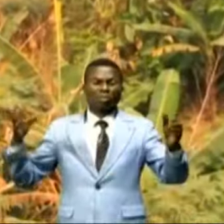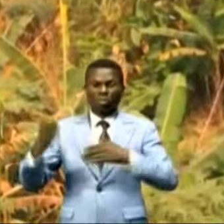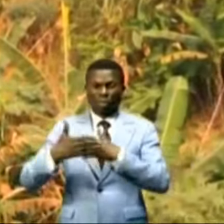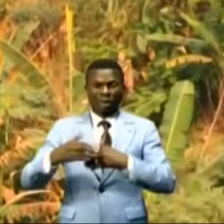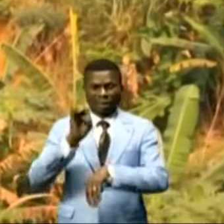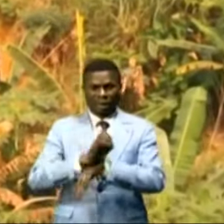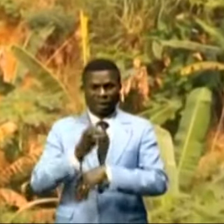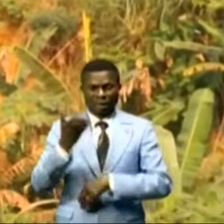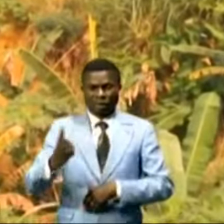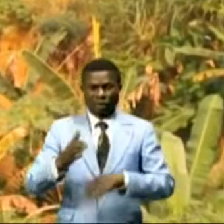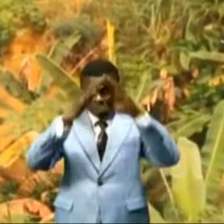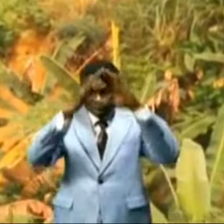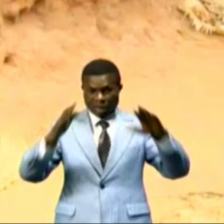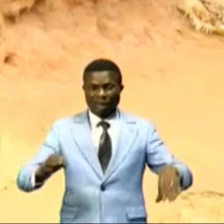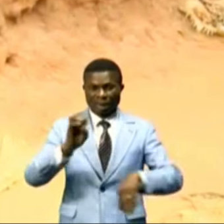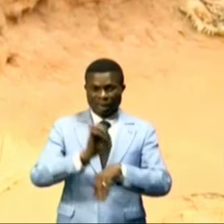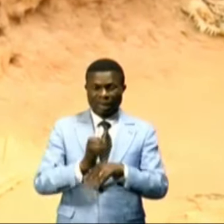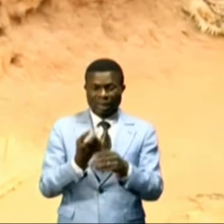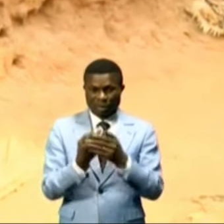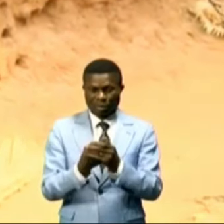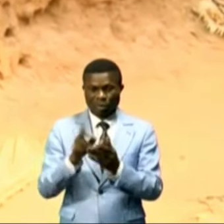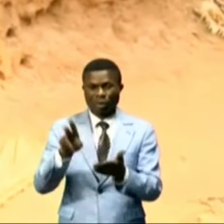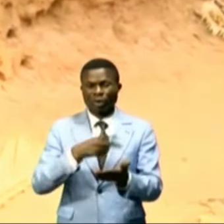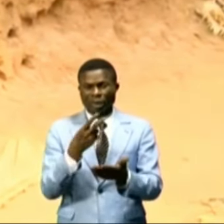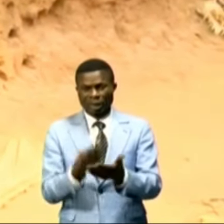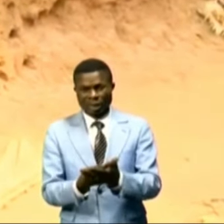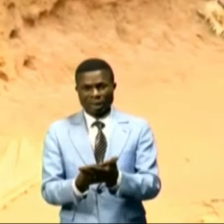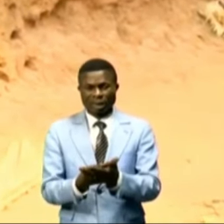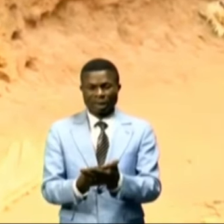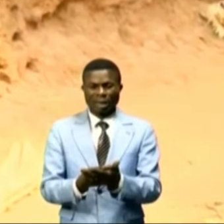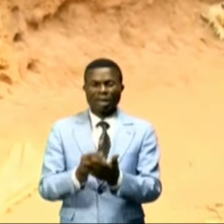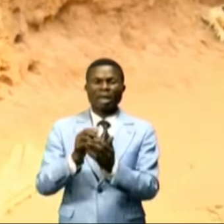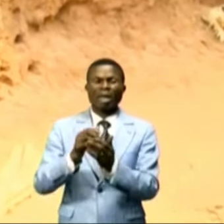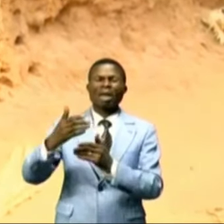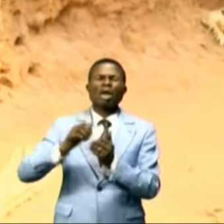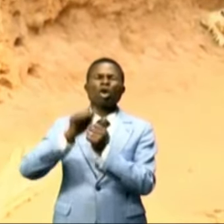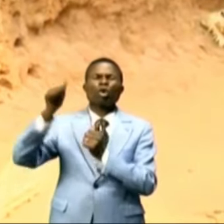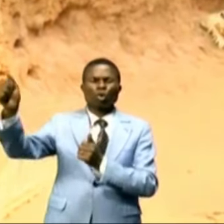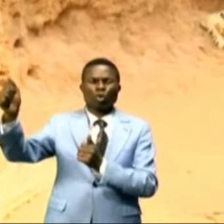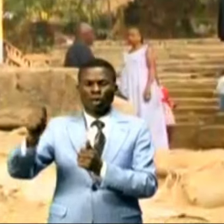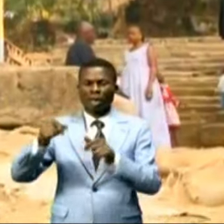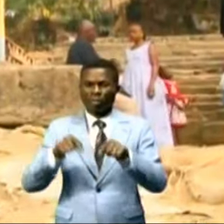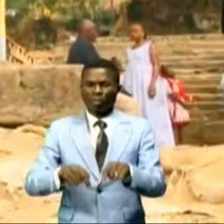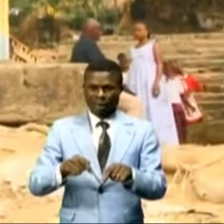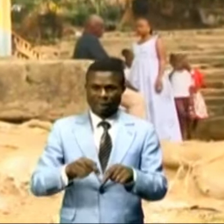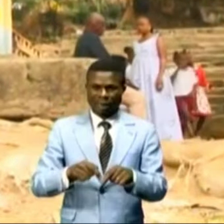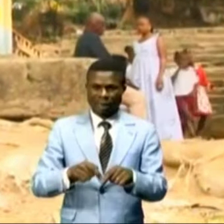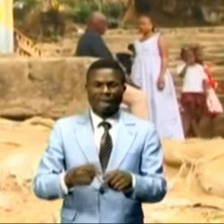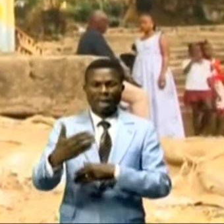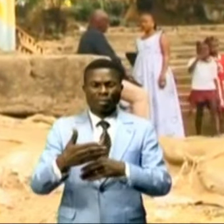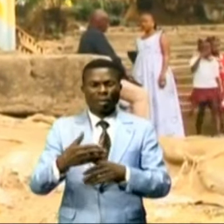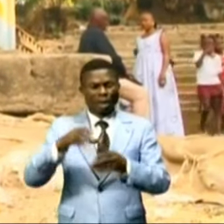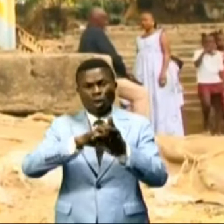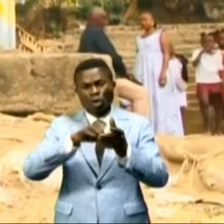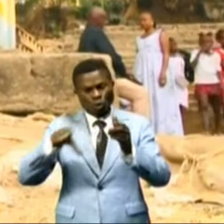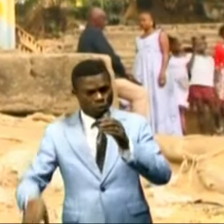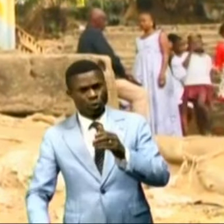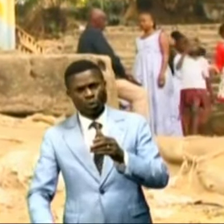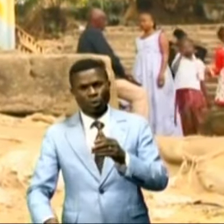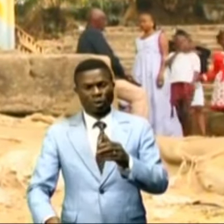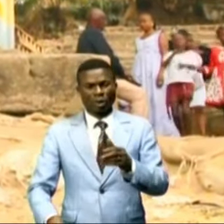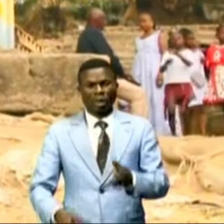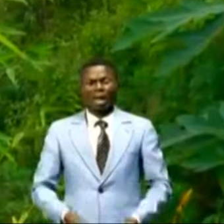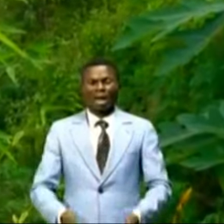Les bâtiments de l'église, qui étaient encore un peu plus spacieux, ont fini par être réduits à cause de